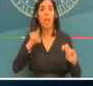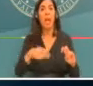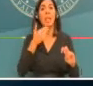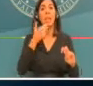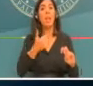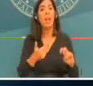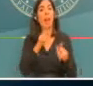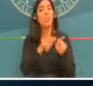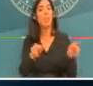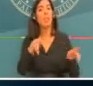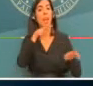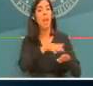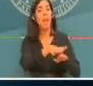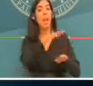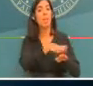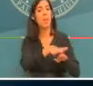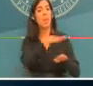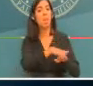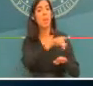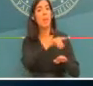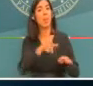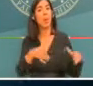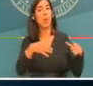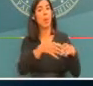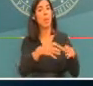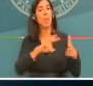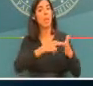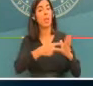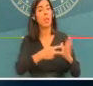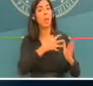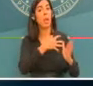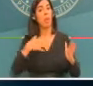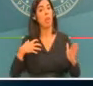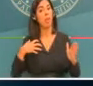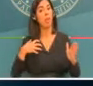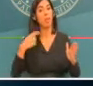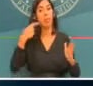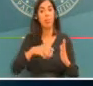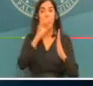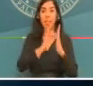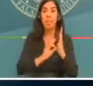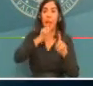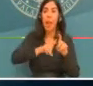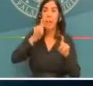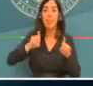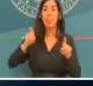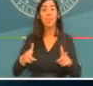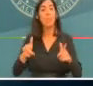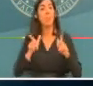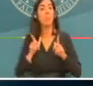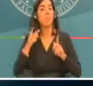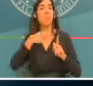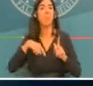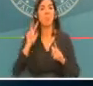indifferenti l'analisi della curva epidemiologica segnala una rapida crescita con la